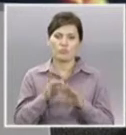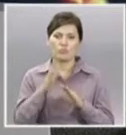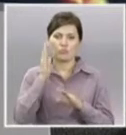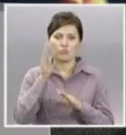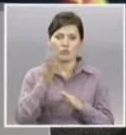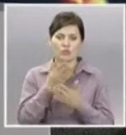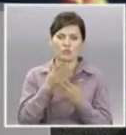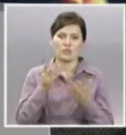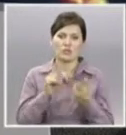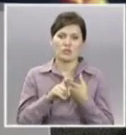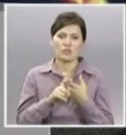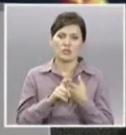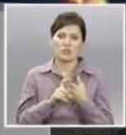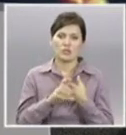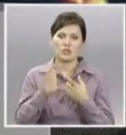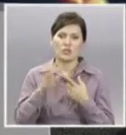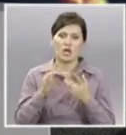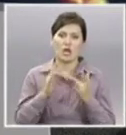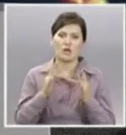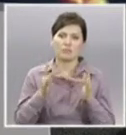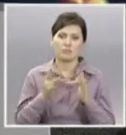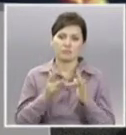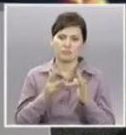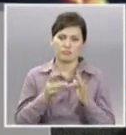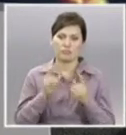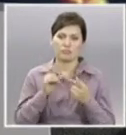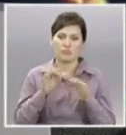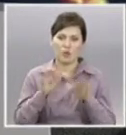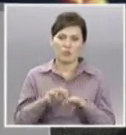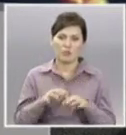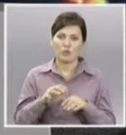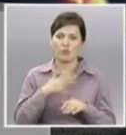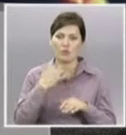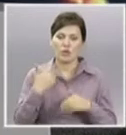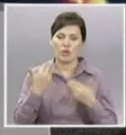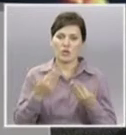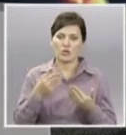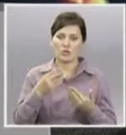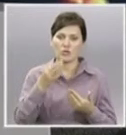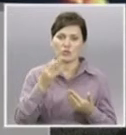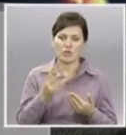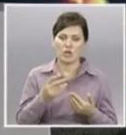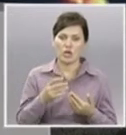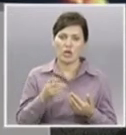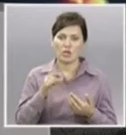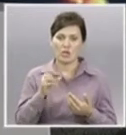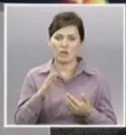будущее, связано, конечно, с компьютером, так как многие обращаются в СОНы за архивным справком.